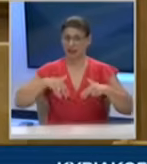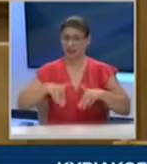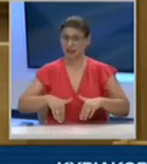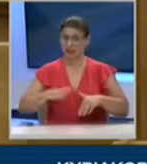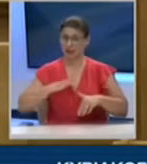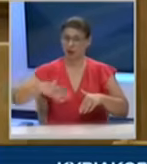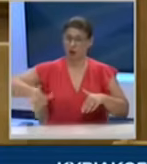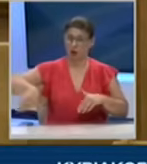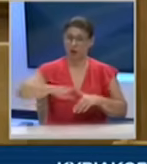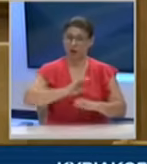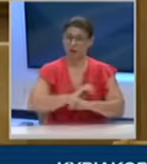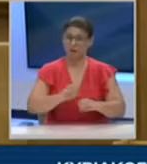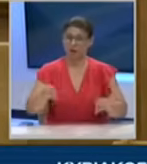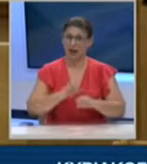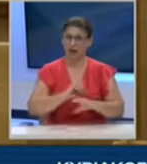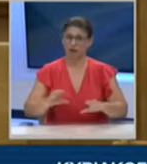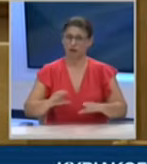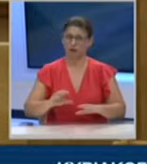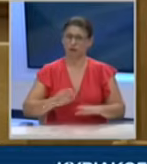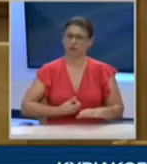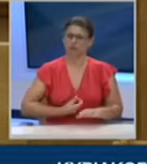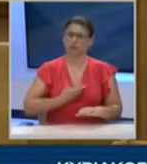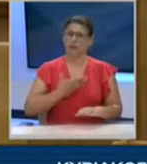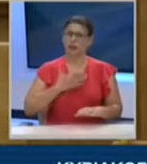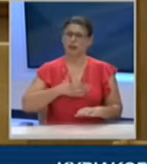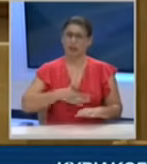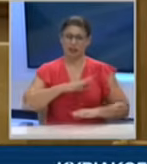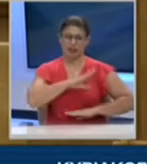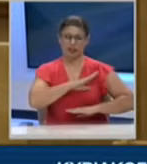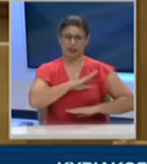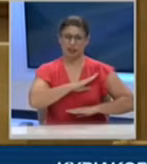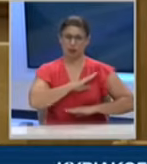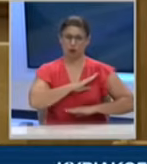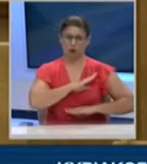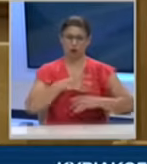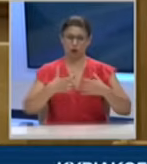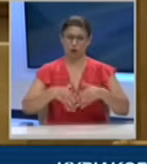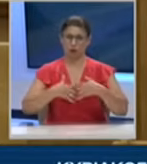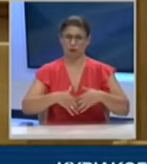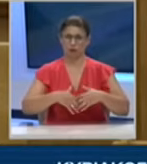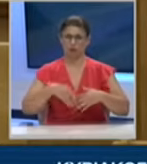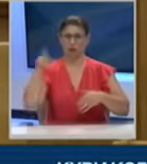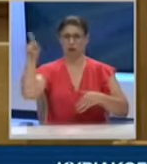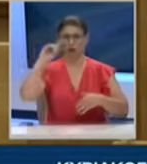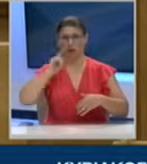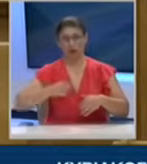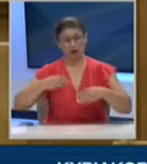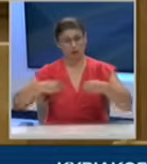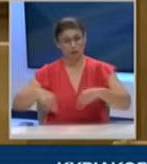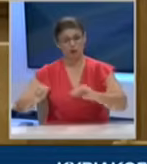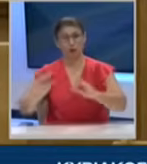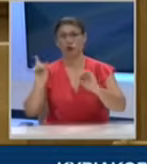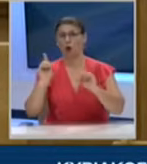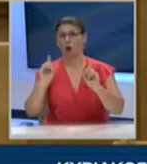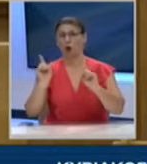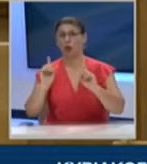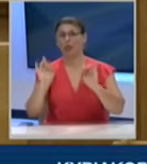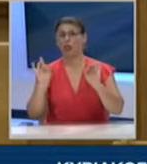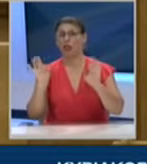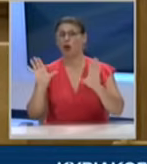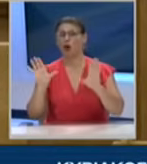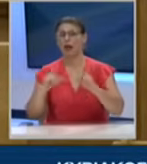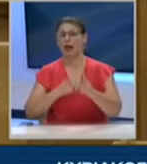συνάδελφοι, ενημερώνει για την πρόθεσή της να στείλει στρατιωτικό εξοπλισμό στην Ουκρανία, αλλά θα το πουλήσει. Όχι δωρεάν όπλα στην